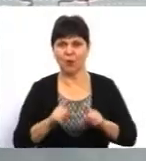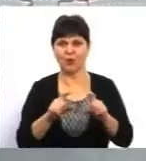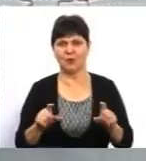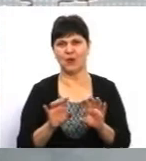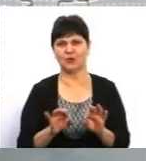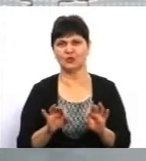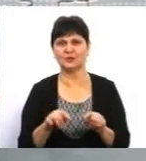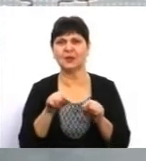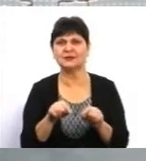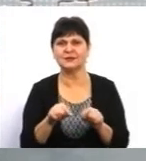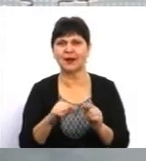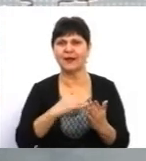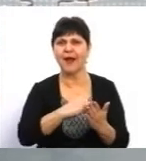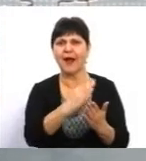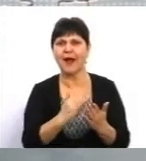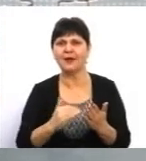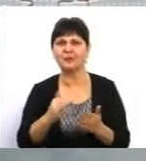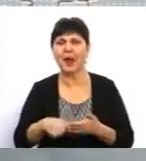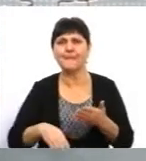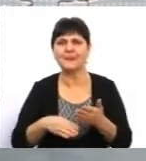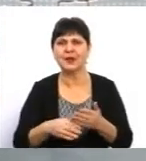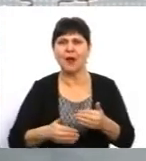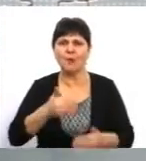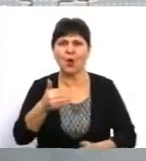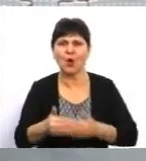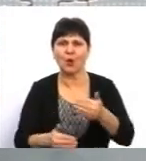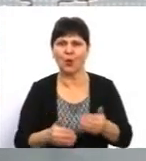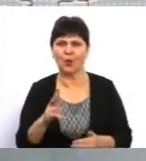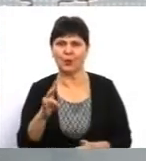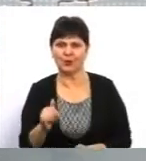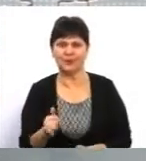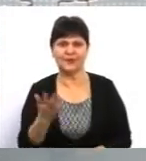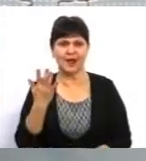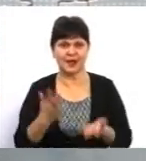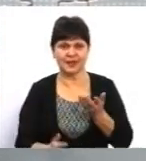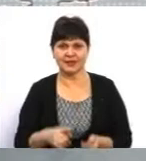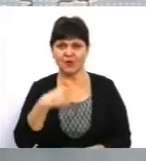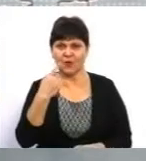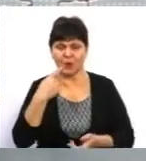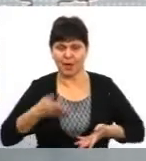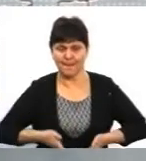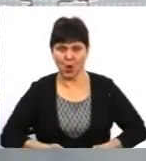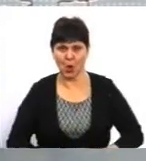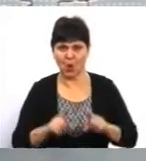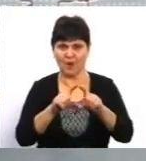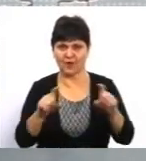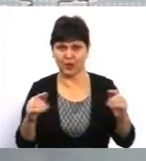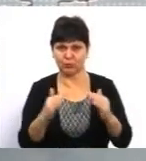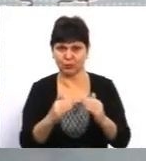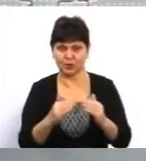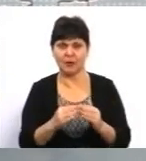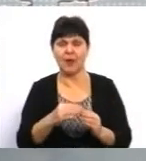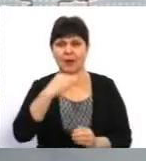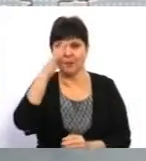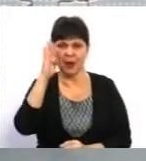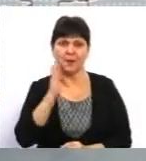ось цей алгоритм, методологію покрокову. Ну, якщо говорити про пологовий будинок, то батькам достатньо мати при собі,